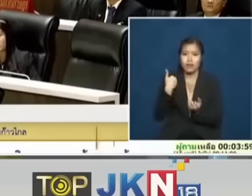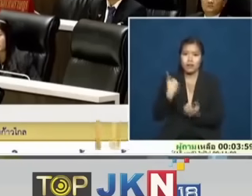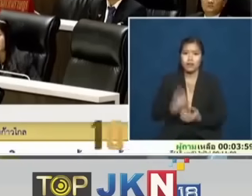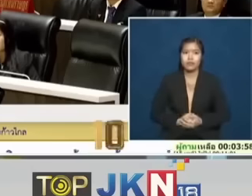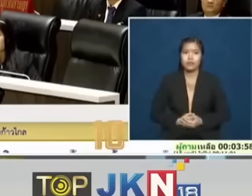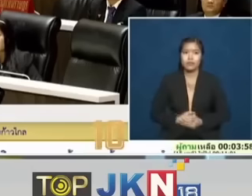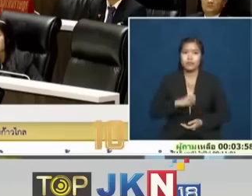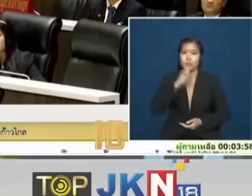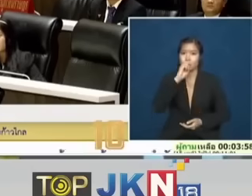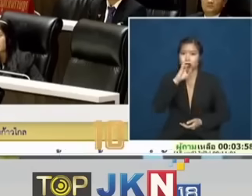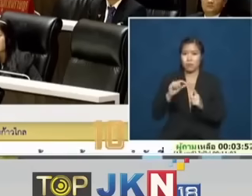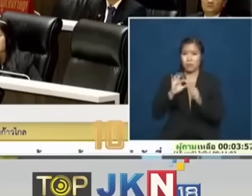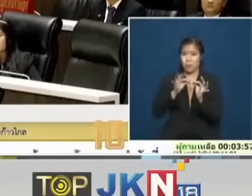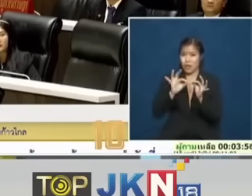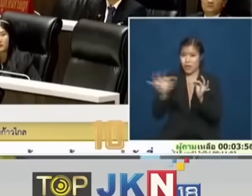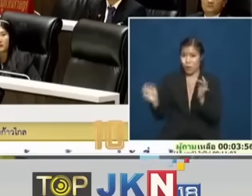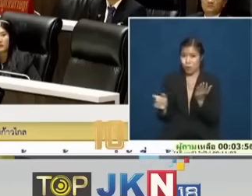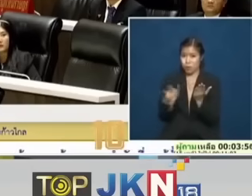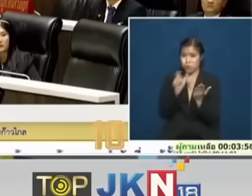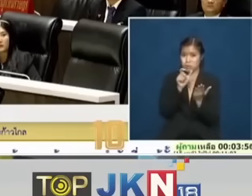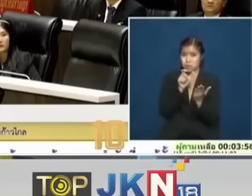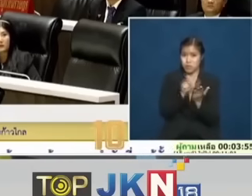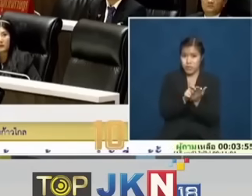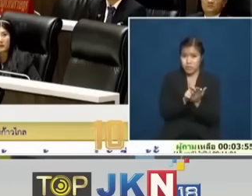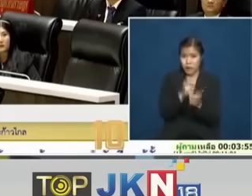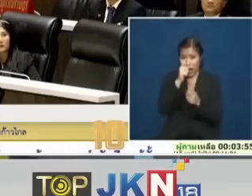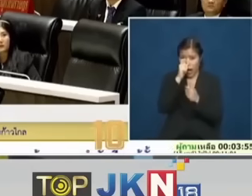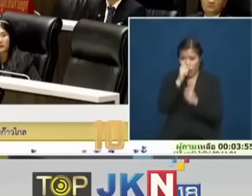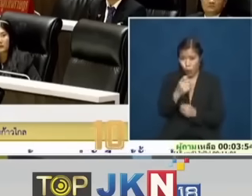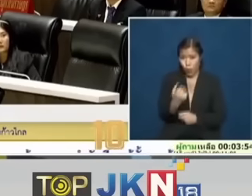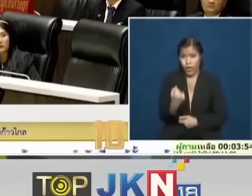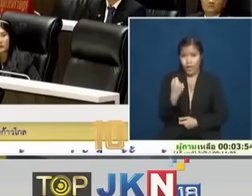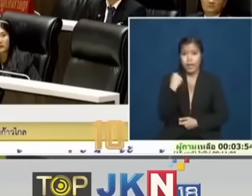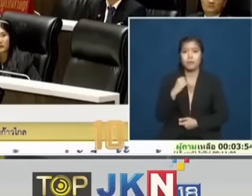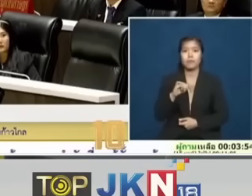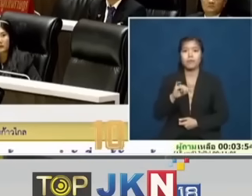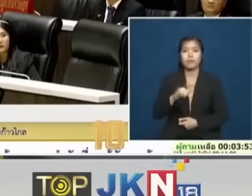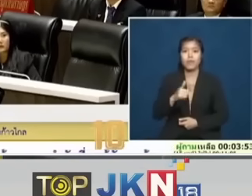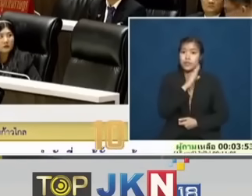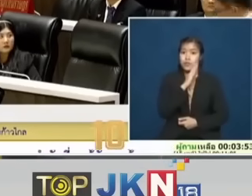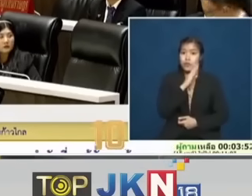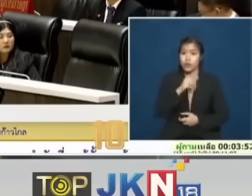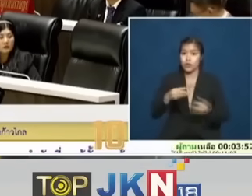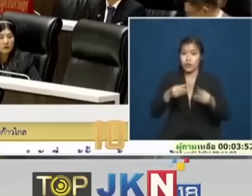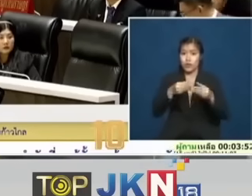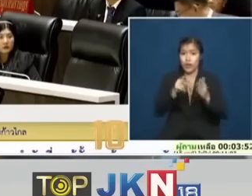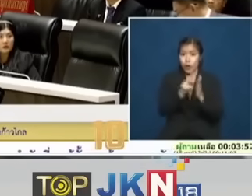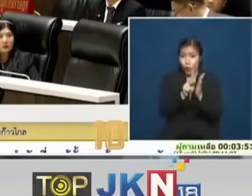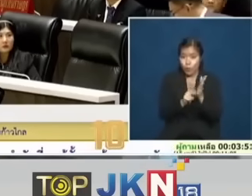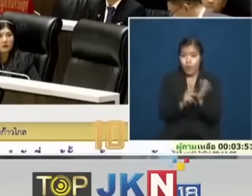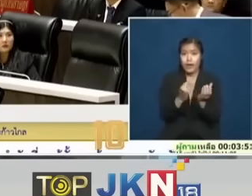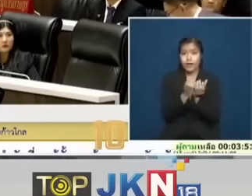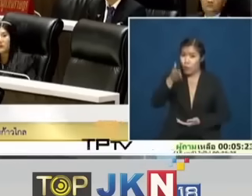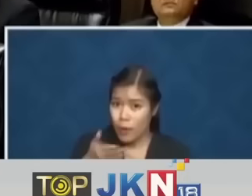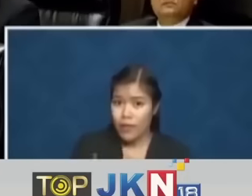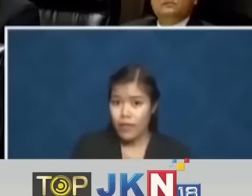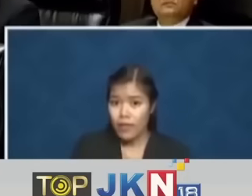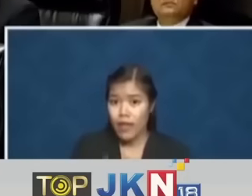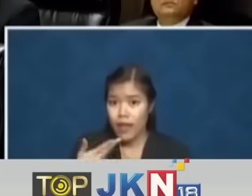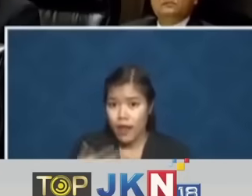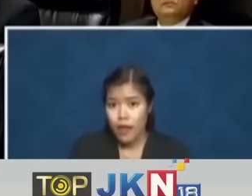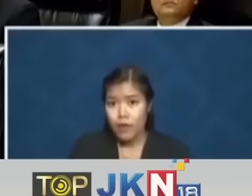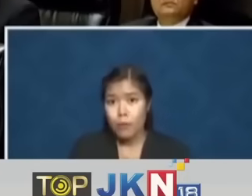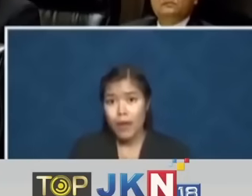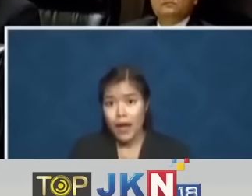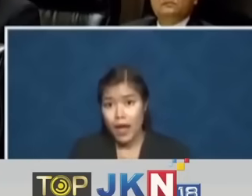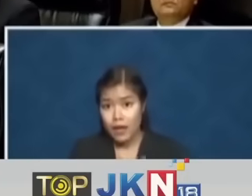ว่าคุณภูมิธรรมก็ตอบโต้กลับอีกฮะเราไปดูบรรยากาศการตอบโต้กันไปมา2ประเด็นนี้ครับ การตั้ง